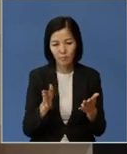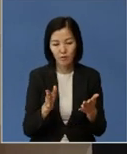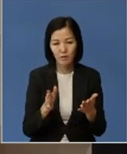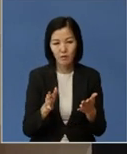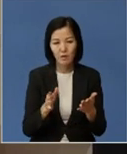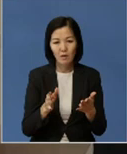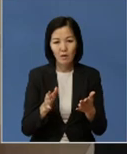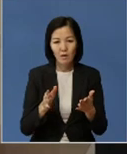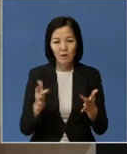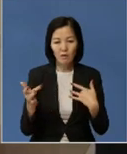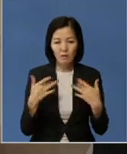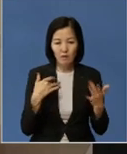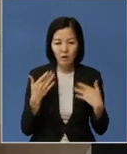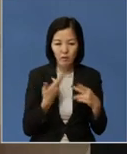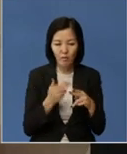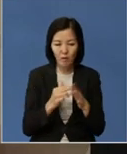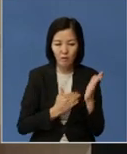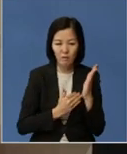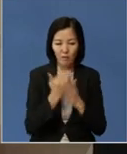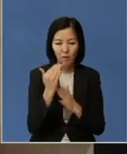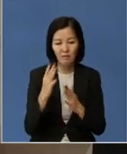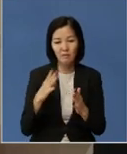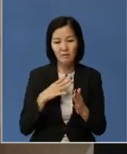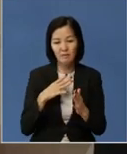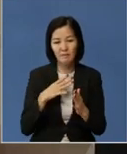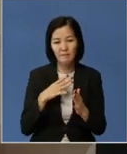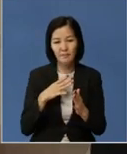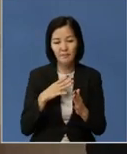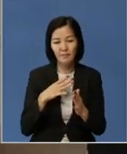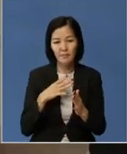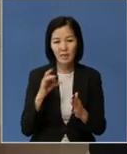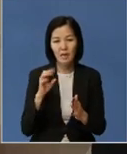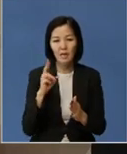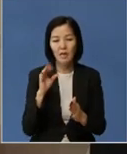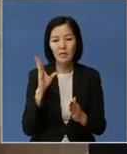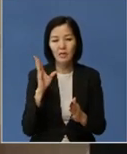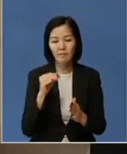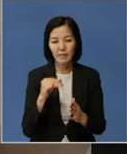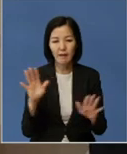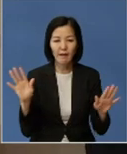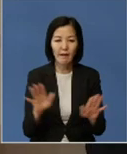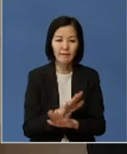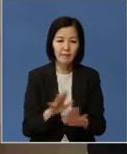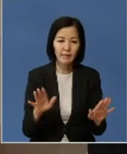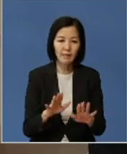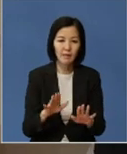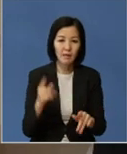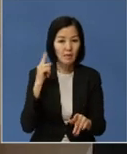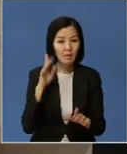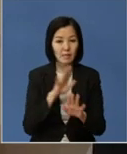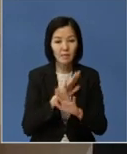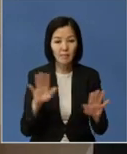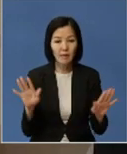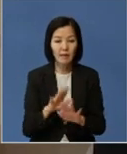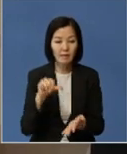балалардың дайындығы өте жоғары деңгейде өтті. Бұл байқауда Дәнеш Рақшевтің айтылмай жүрген, әлі естілмеген әндері